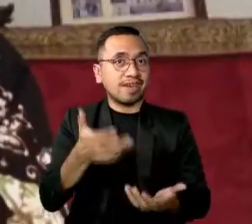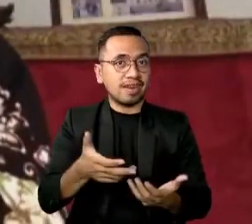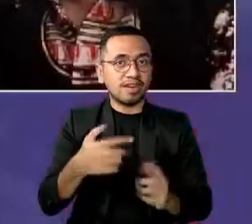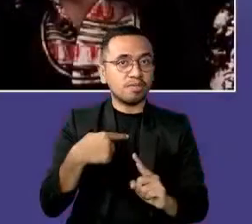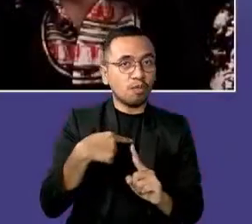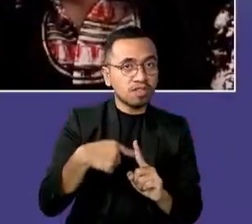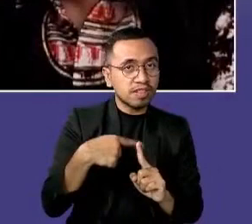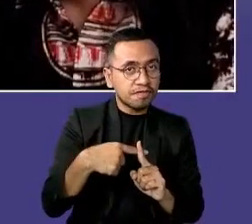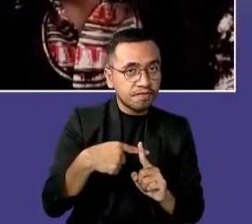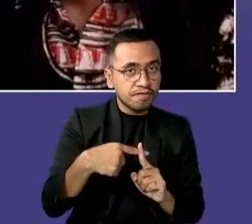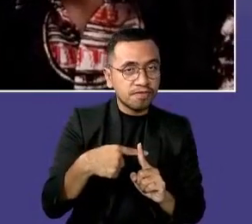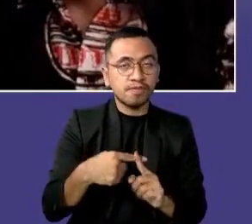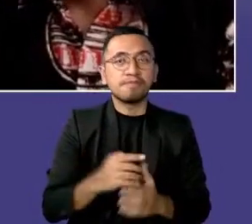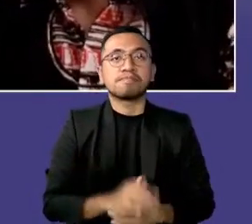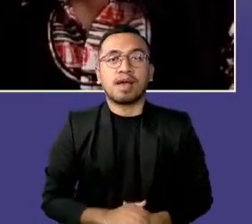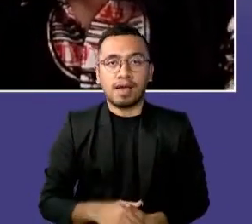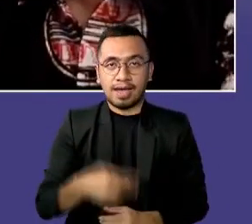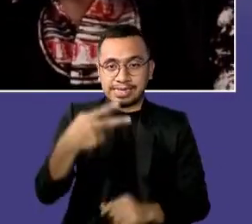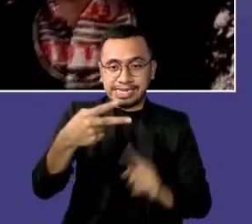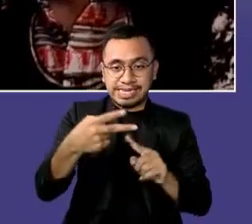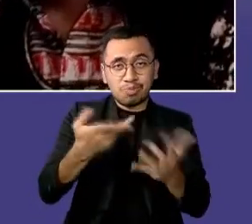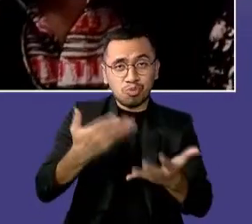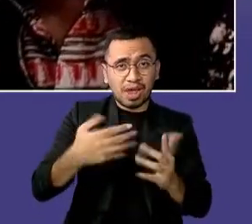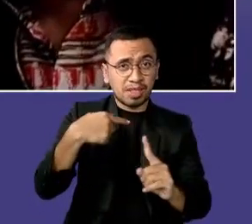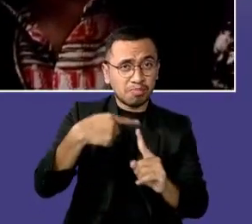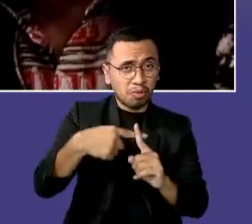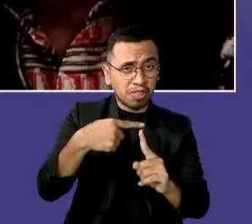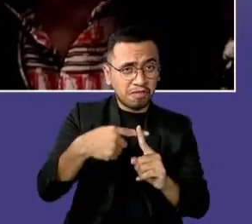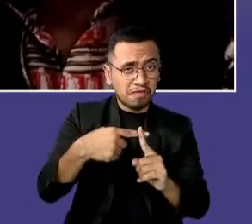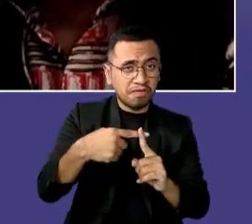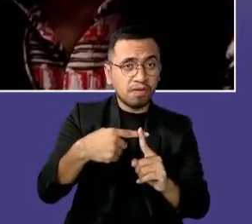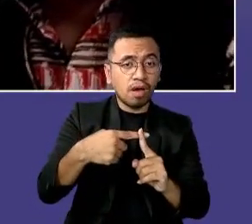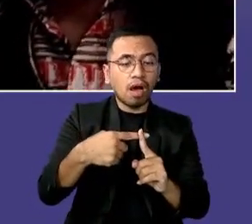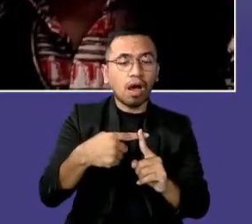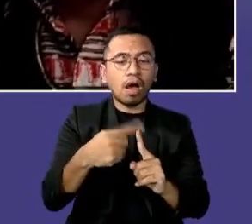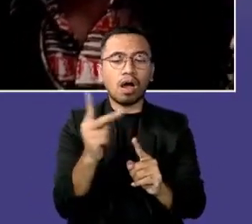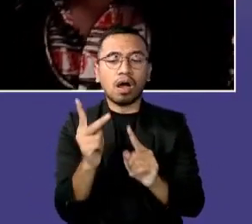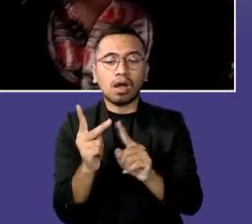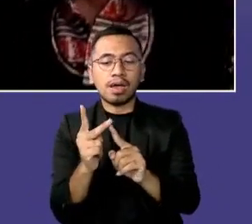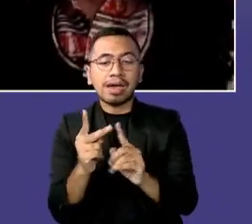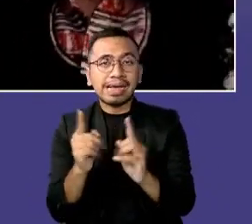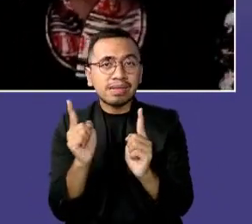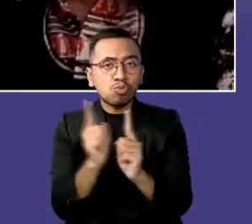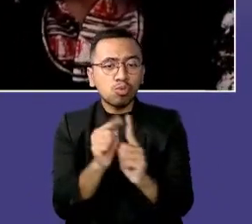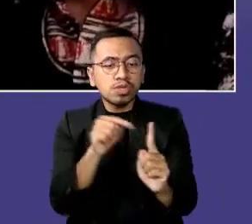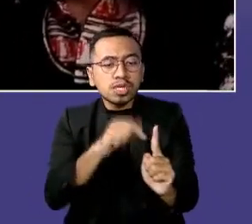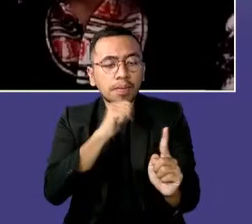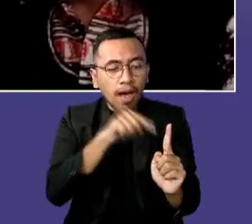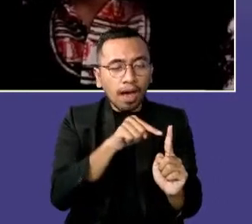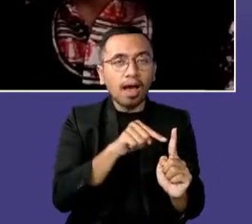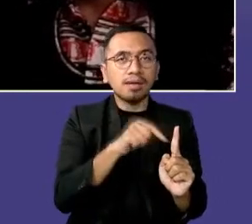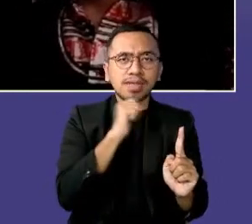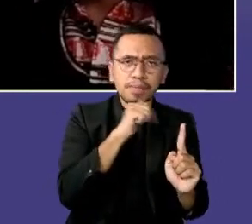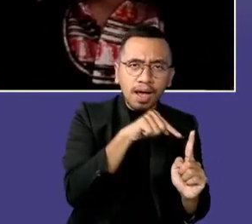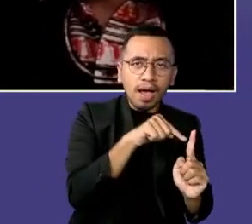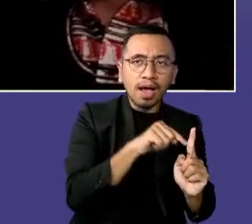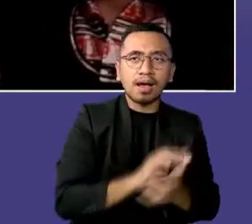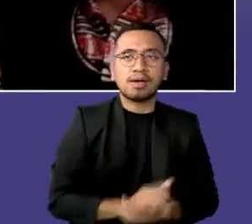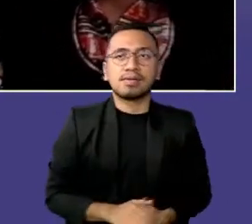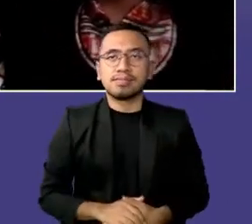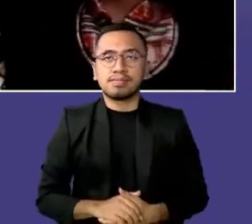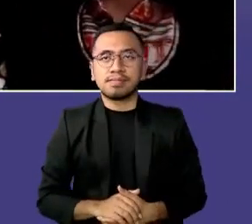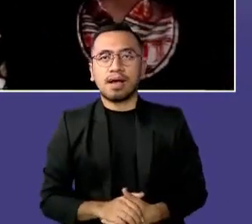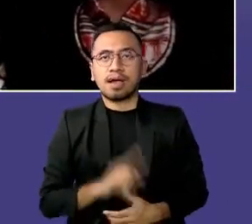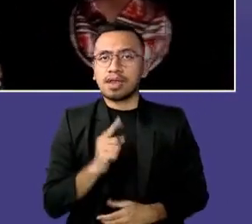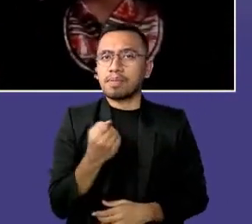dan kemudian yang terkonfirmasi kita harus cari lagi siapa menjadi kontak Arabnya minimal 30 kontak rate